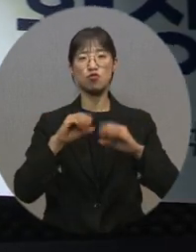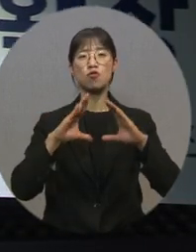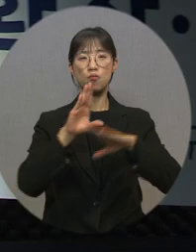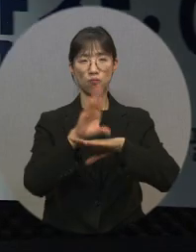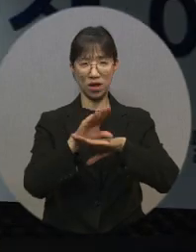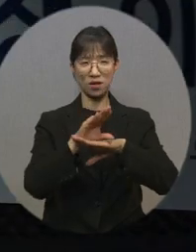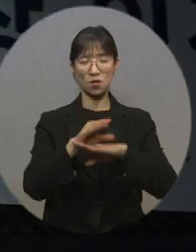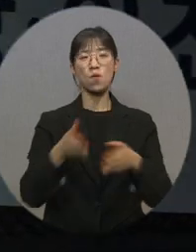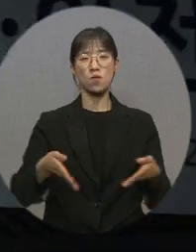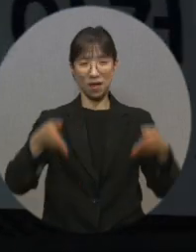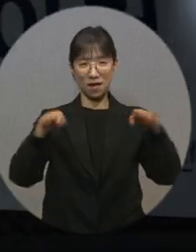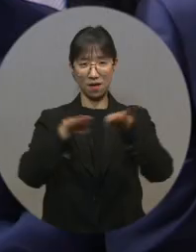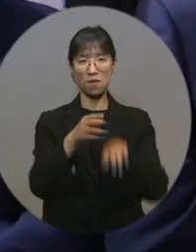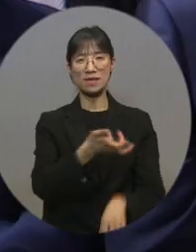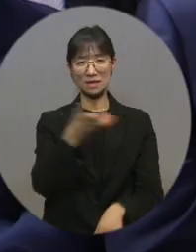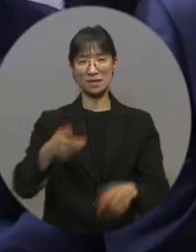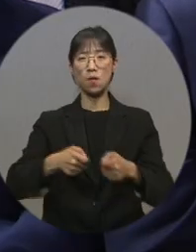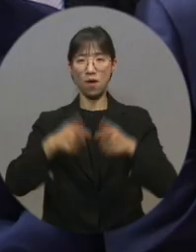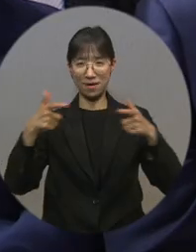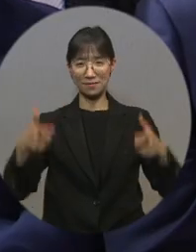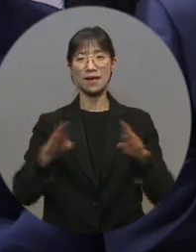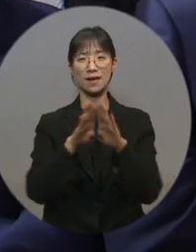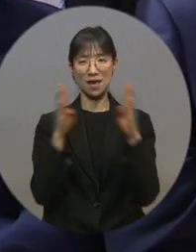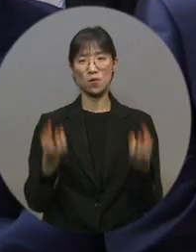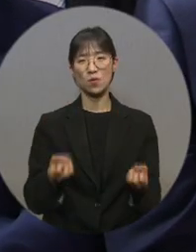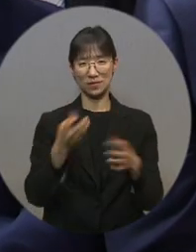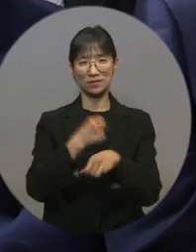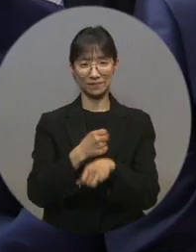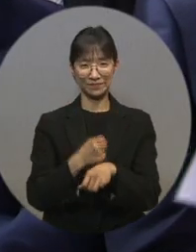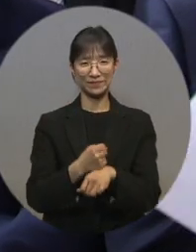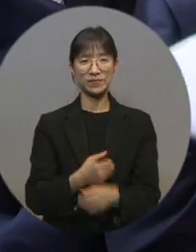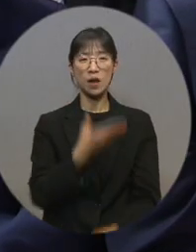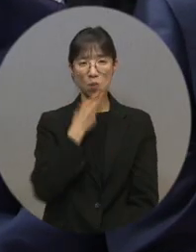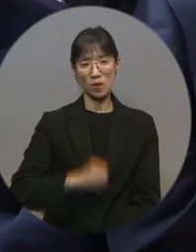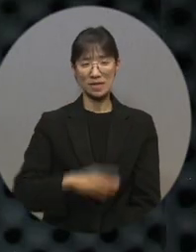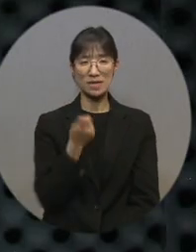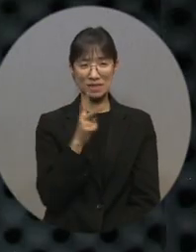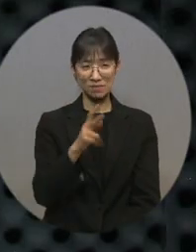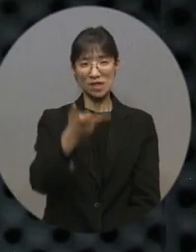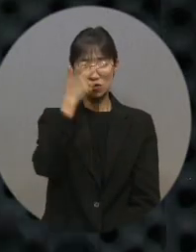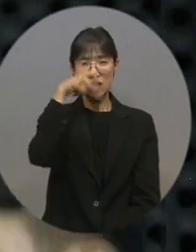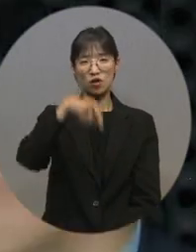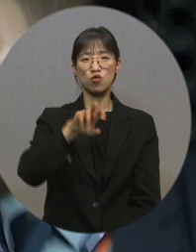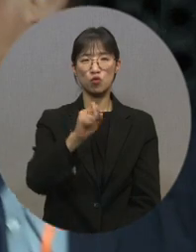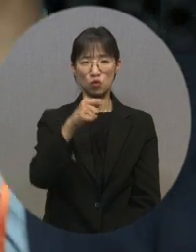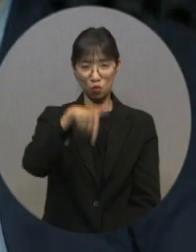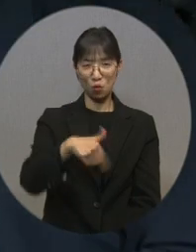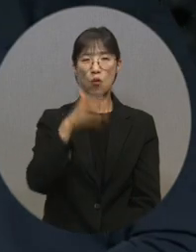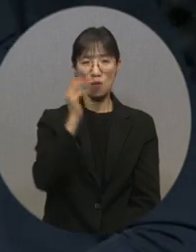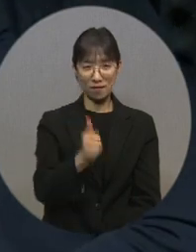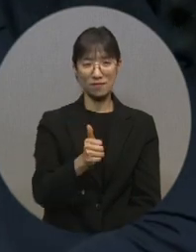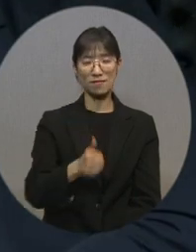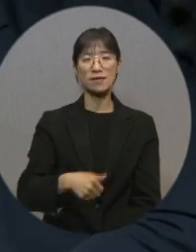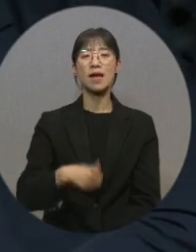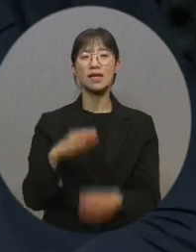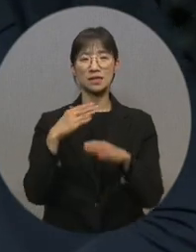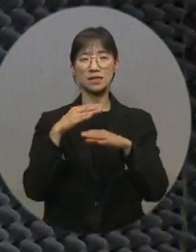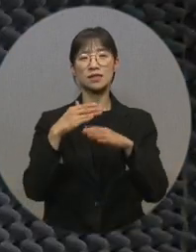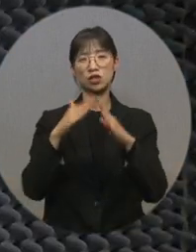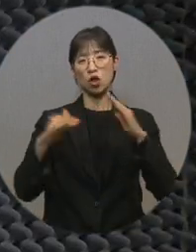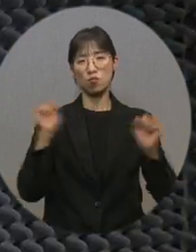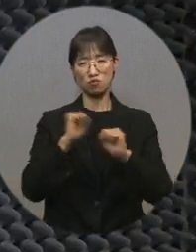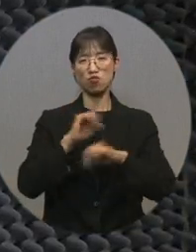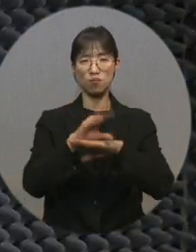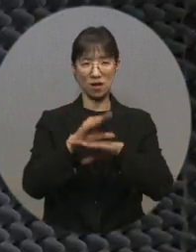확장 개소식이 열렸습니다. 이날 개소식에는 WBC 복지TV 최규욱 회장, 복지TV 전북방송 김태권